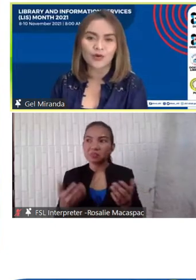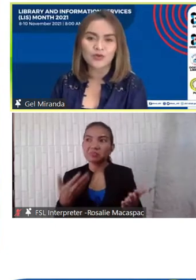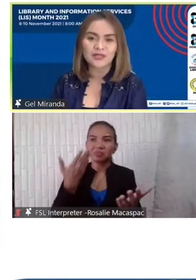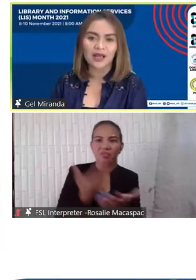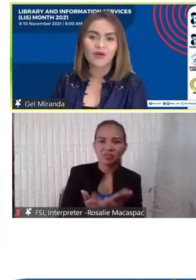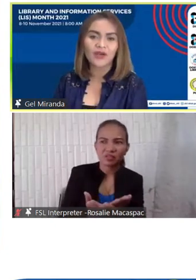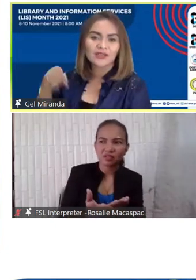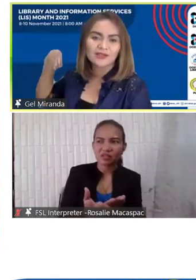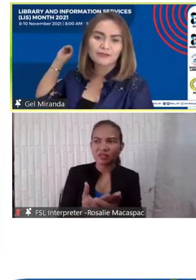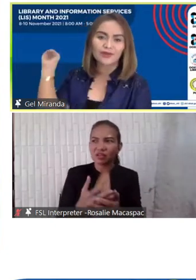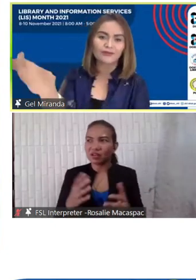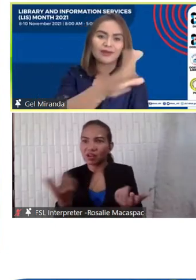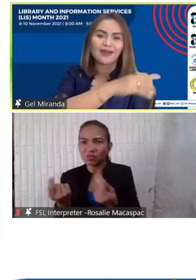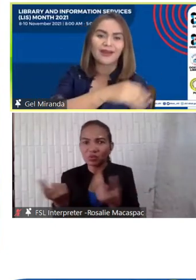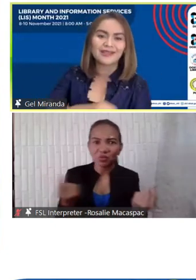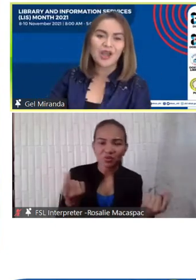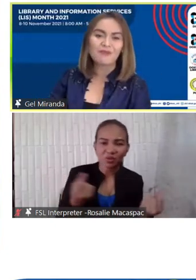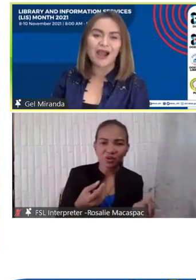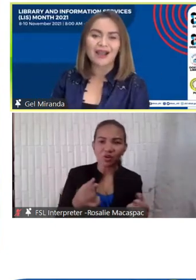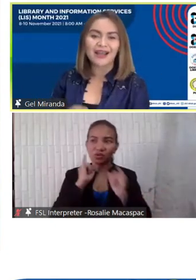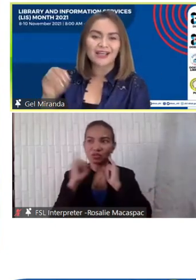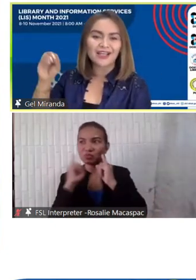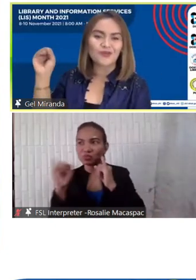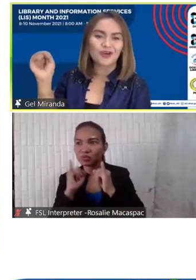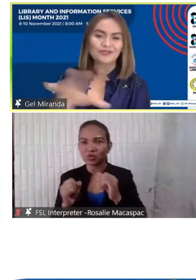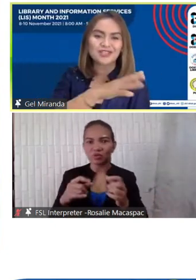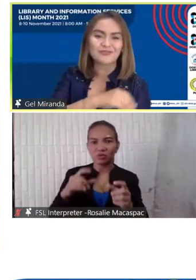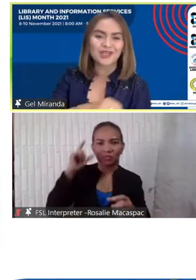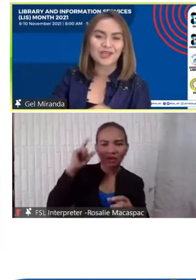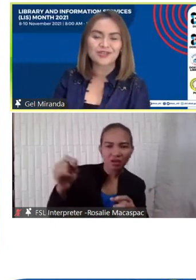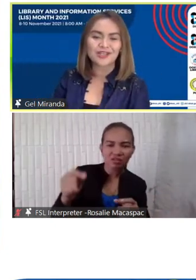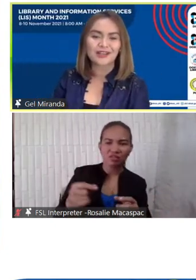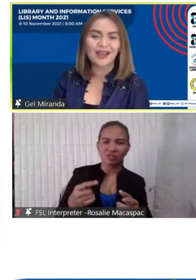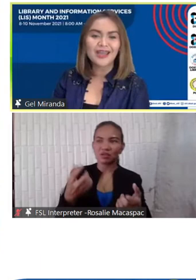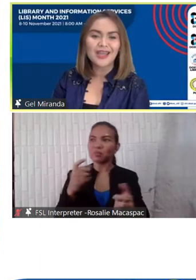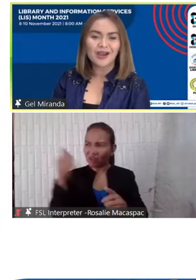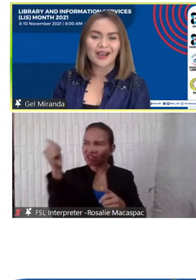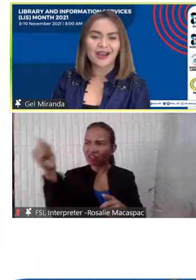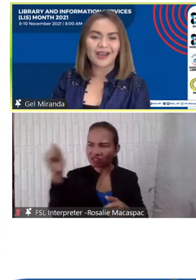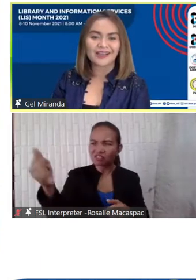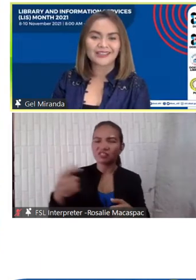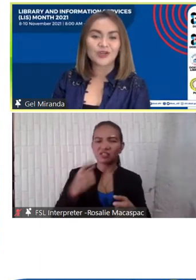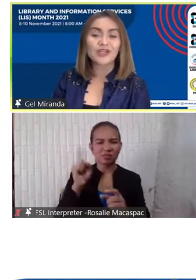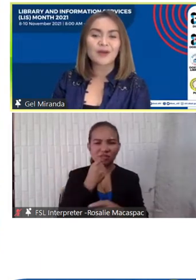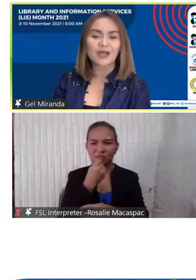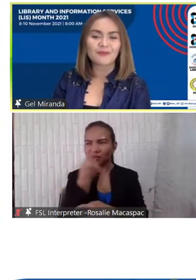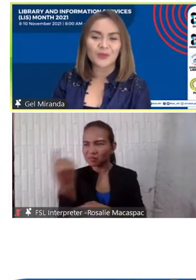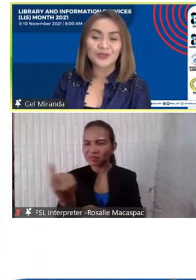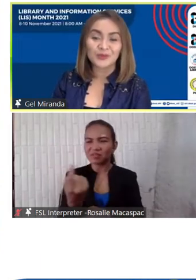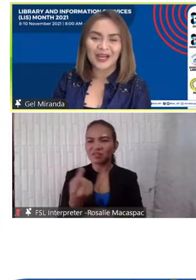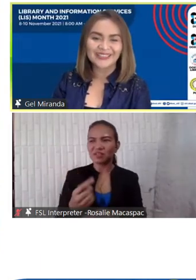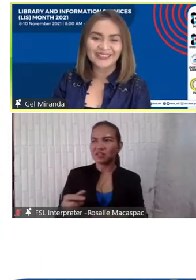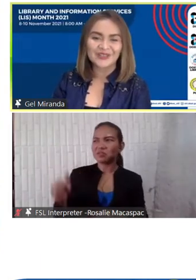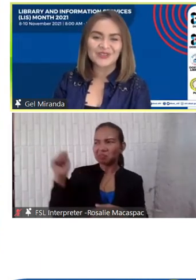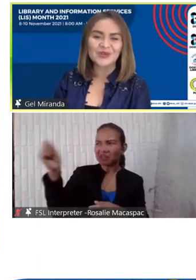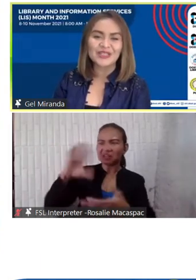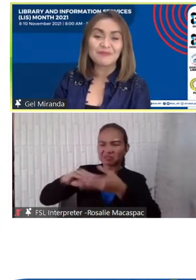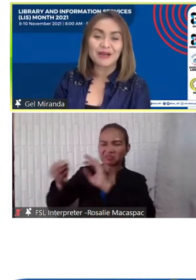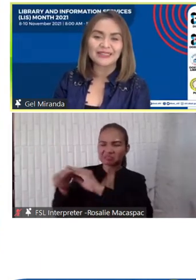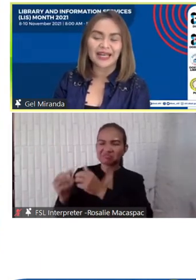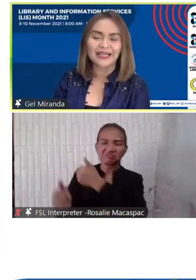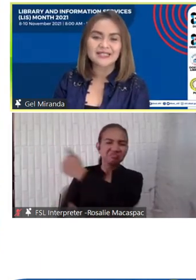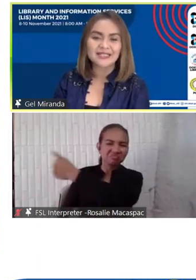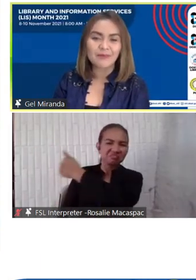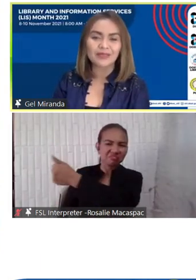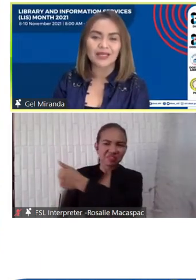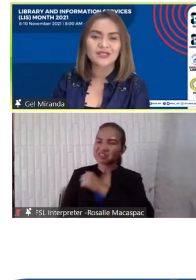lang si host na, okay, interviewin mo yan, bahala ka na kung anong sasabihin mo dyan, ha. tikona, makipagkwentuhan, gano'n. So, hindi